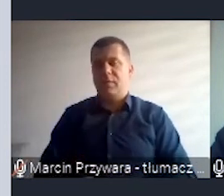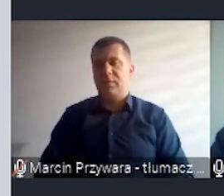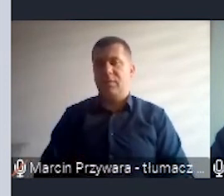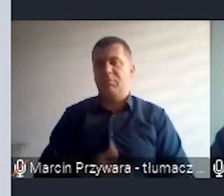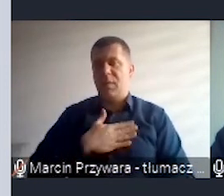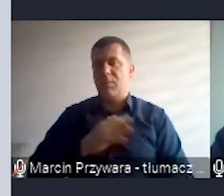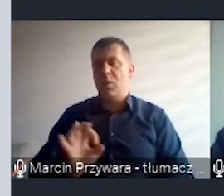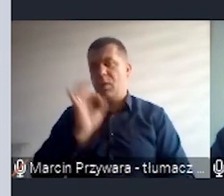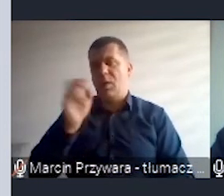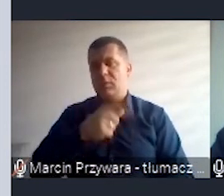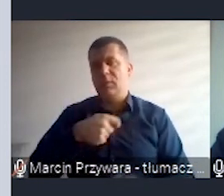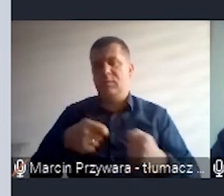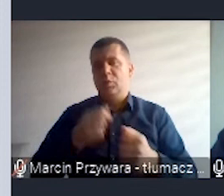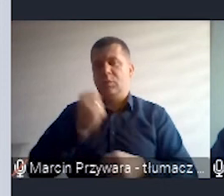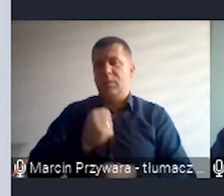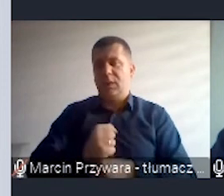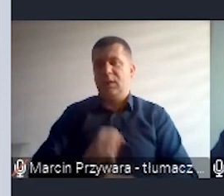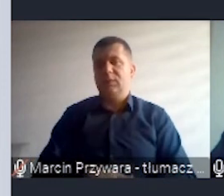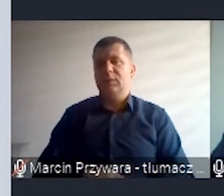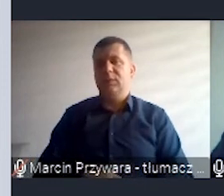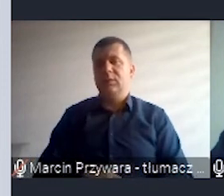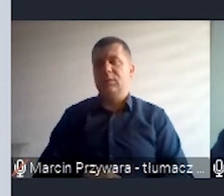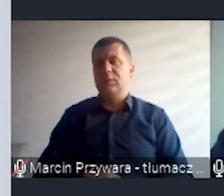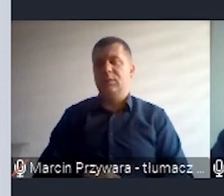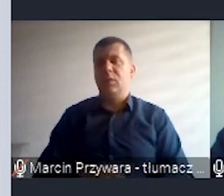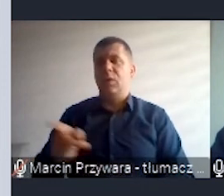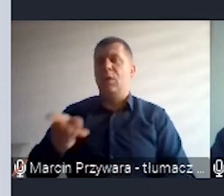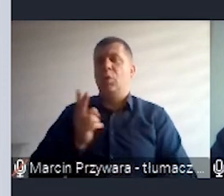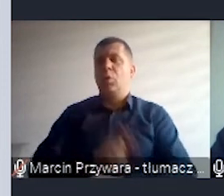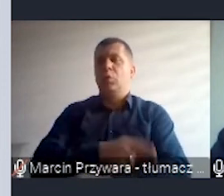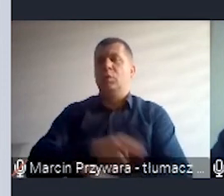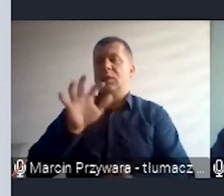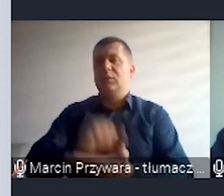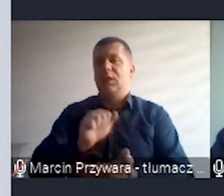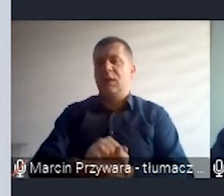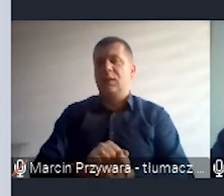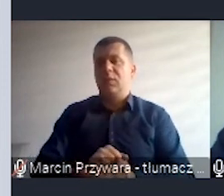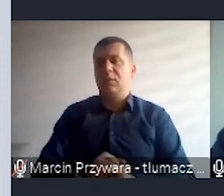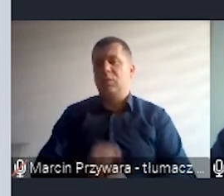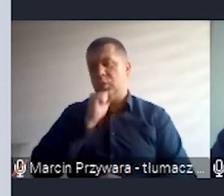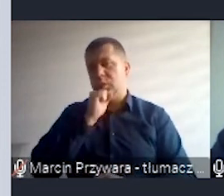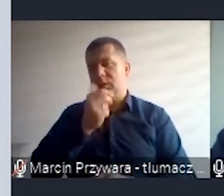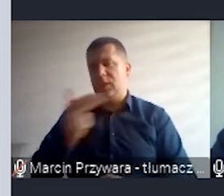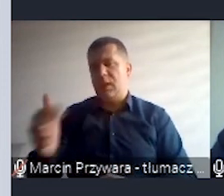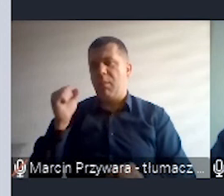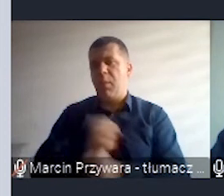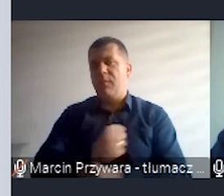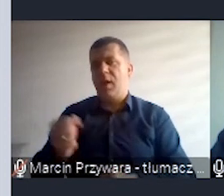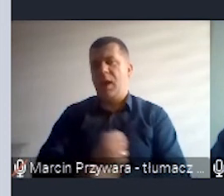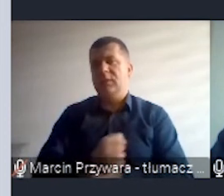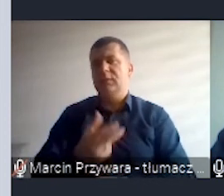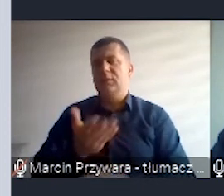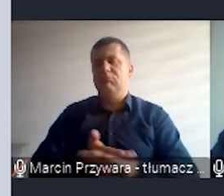miałem okazję nawiązać z nimi współpracę, natomiast sam urząd zajmuje się raczej dużymi tematami, raczej poważnymi